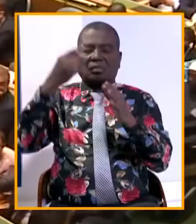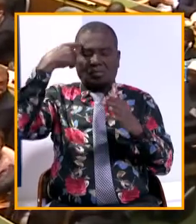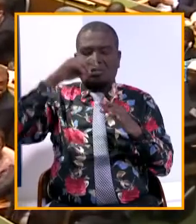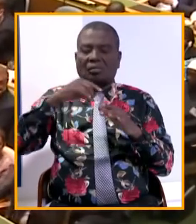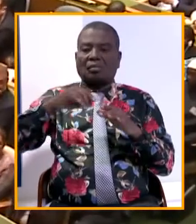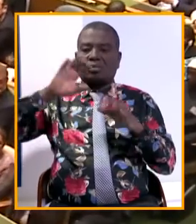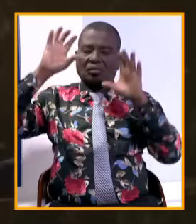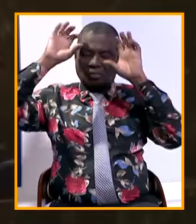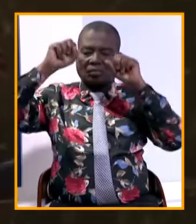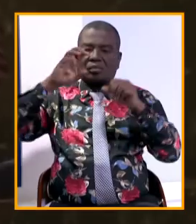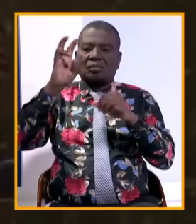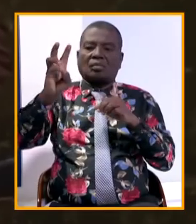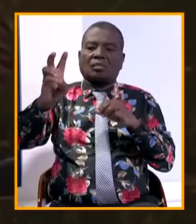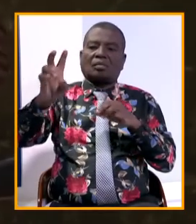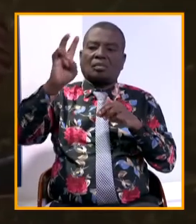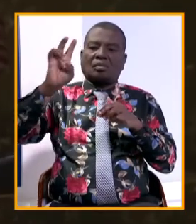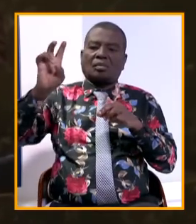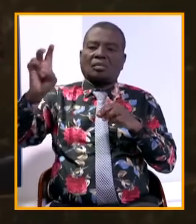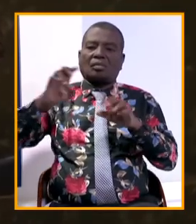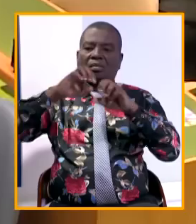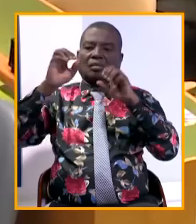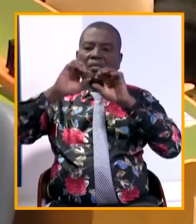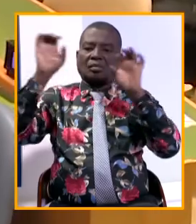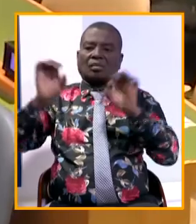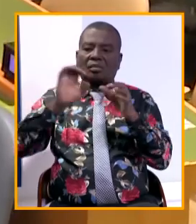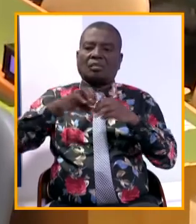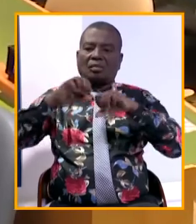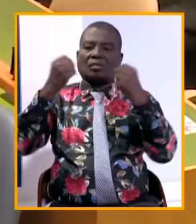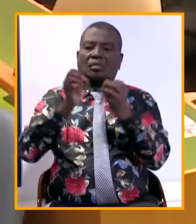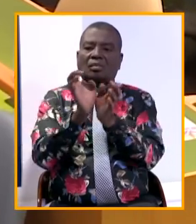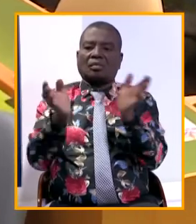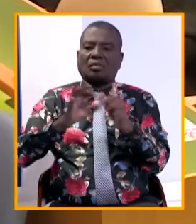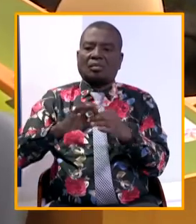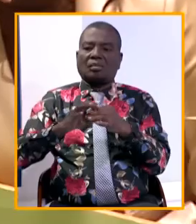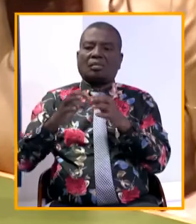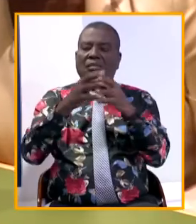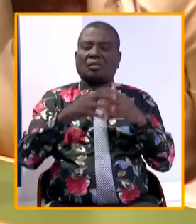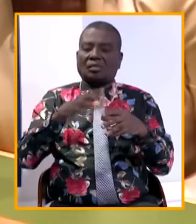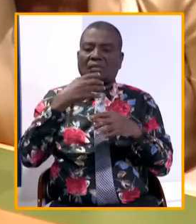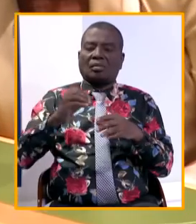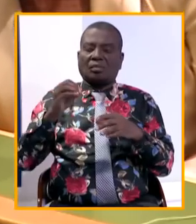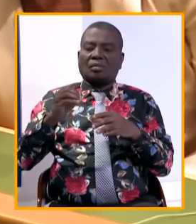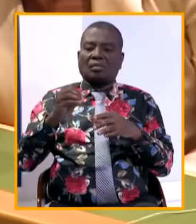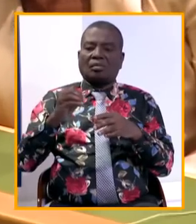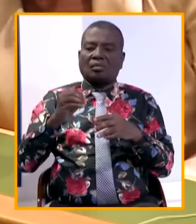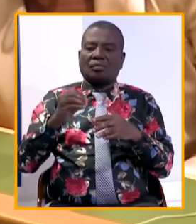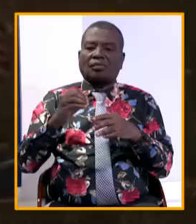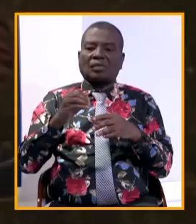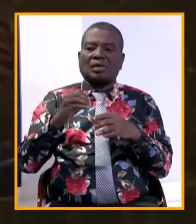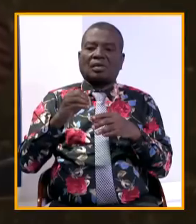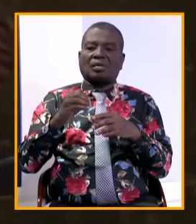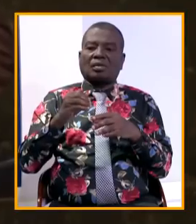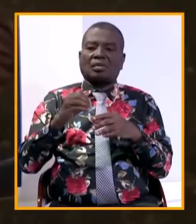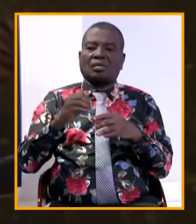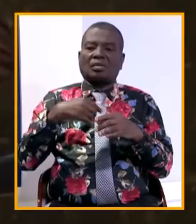de la 77e session de l'Assemblée générale des Nations unies, la crise mondiale a atteint un niveau alarmant.